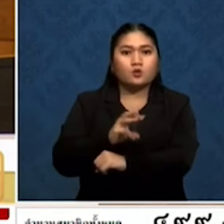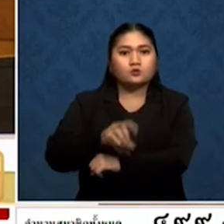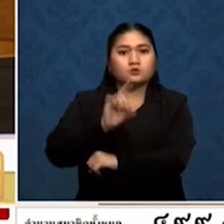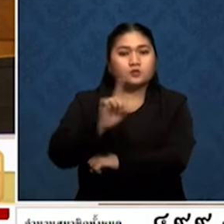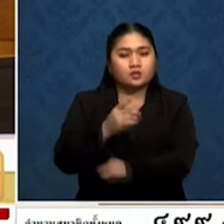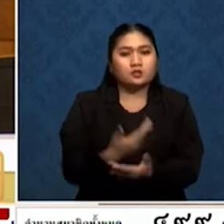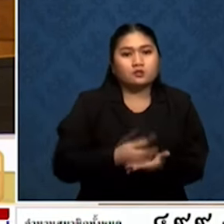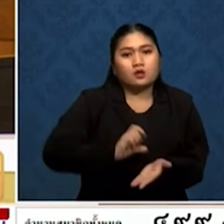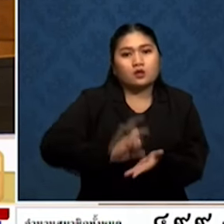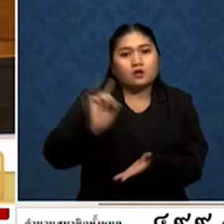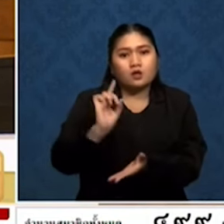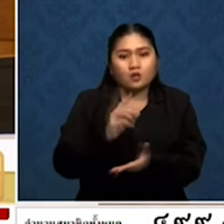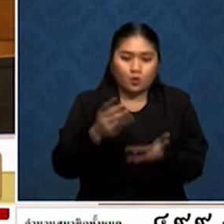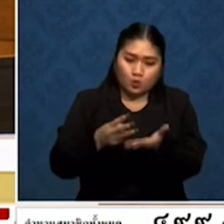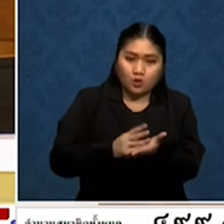พระชบัญัตต